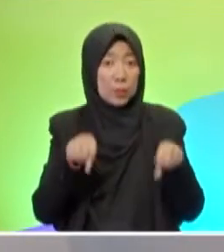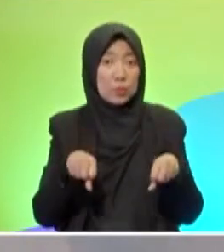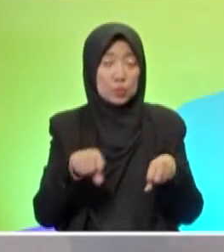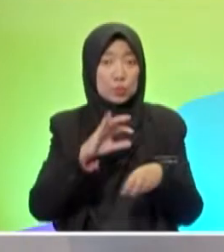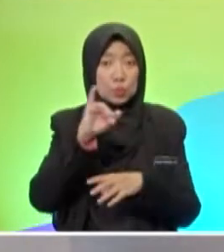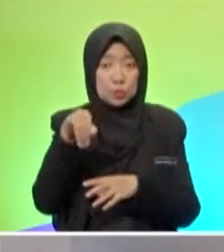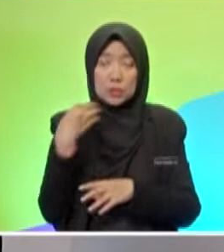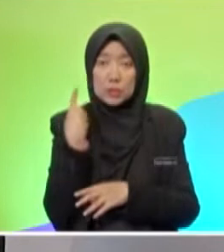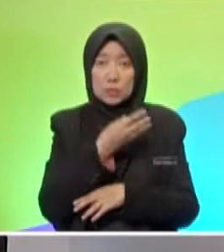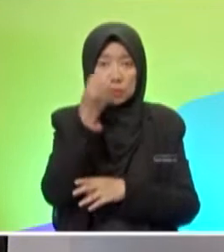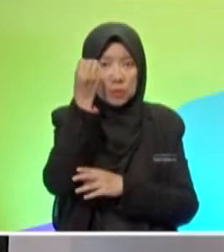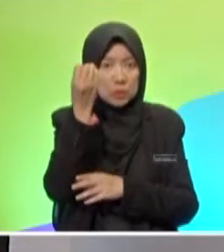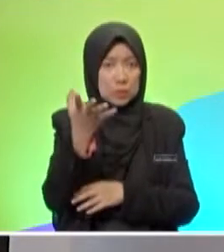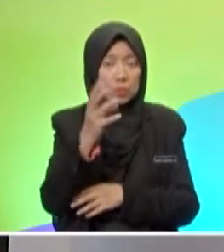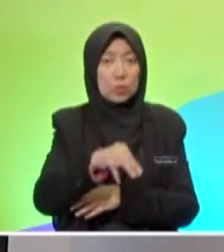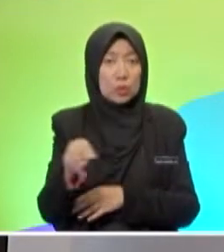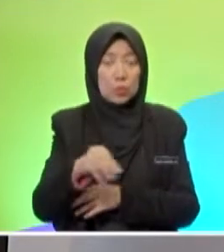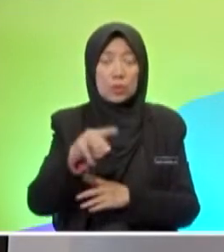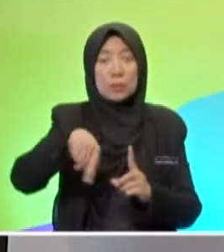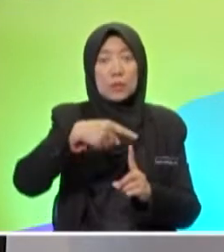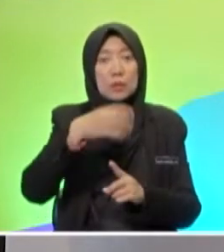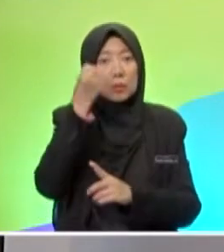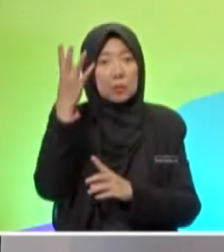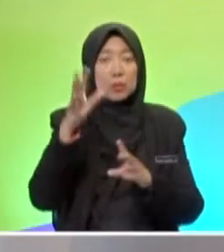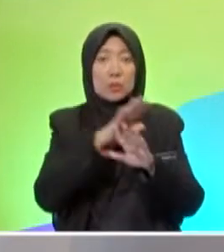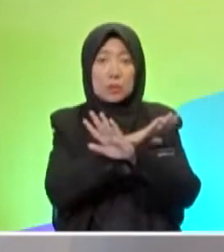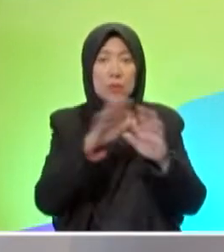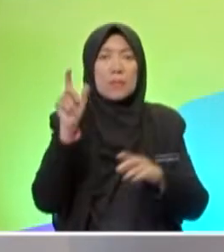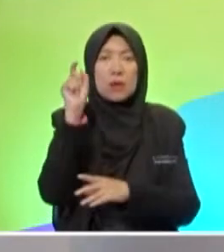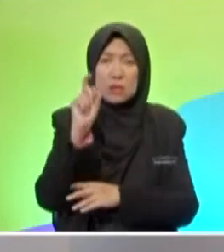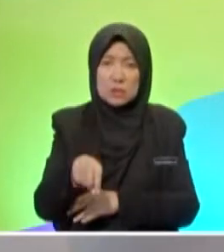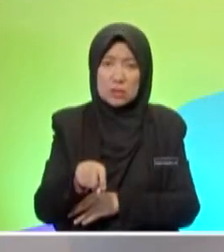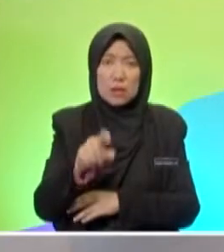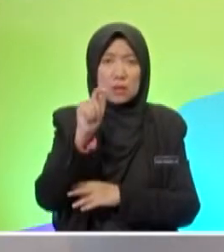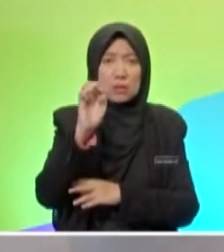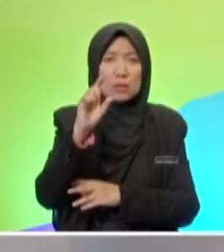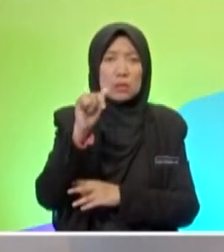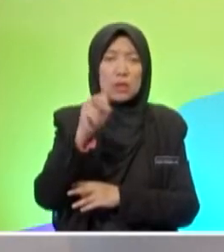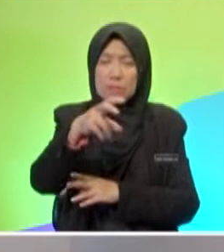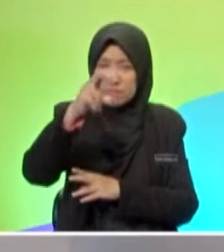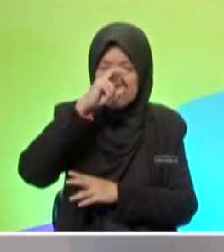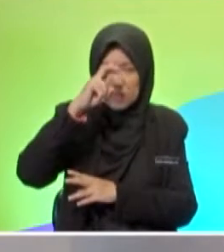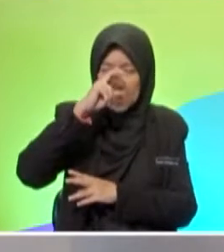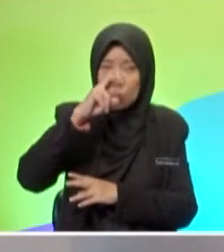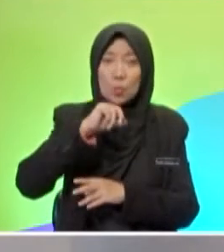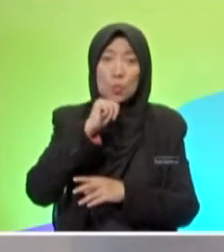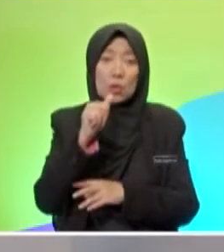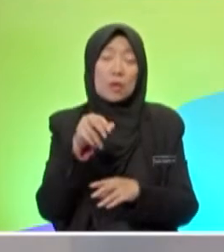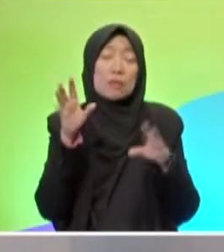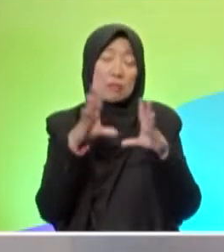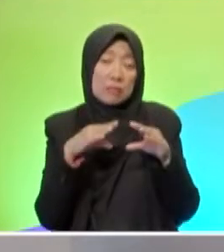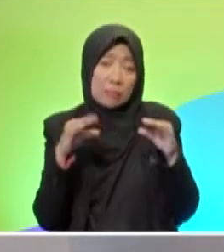Tekan kan kepada anda Mari kita pilih anak berkata tidak nih kenal sebut dengan tegas Janganlah kth tidak-tidak itu cita lain